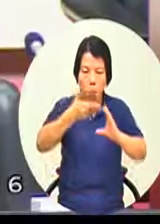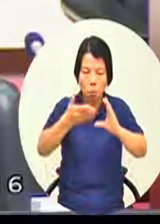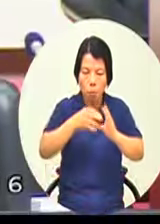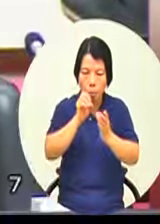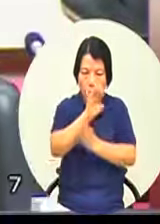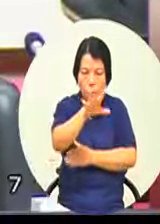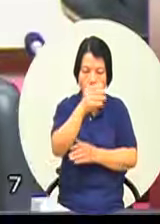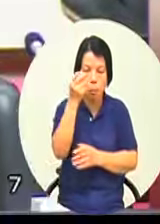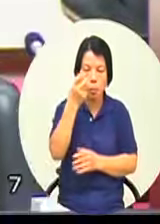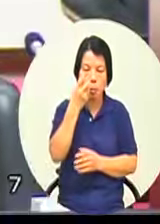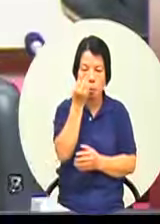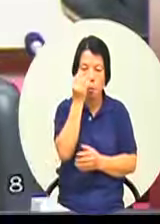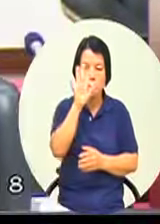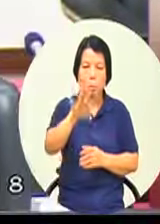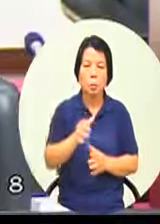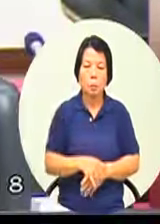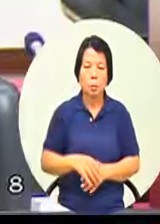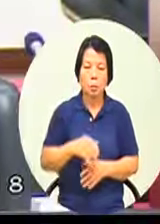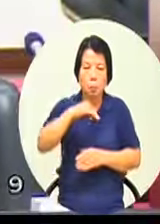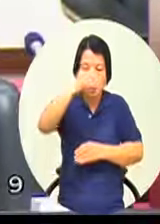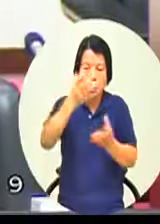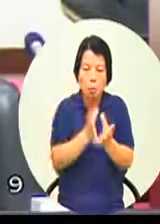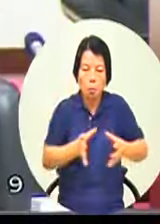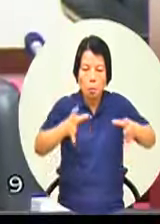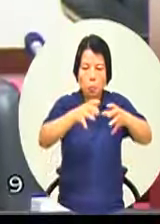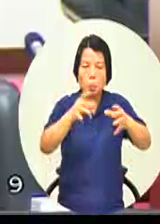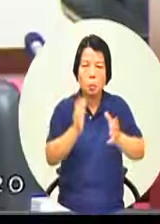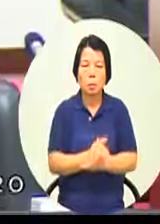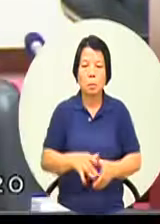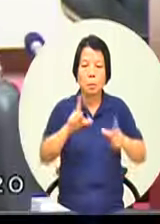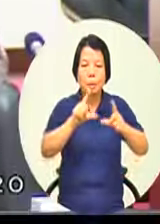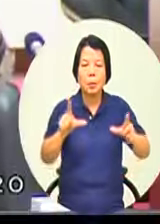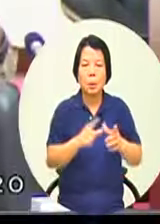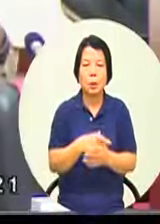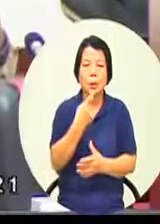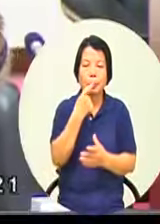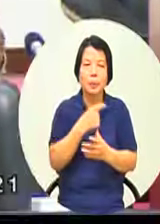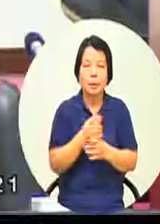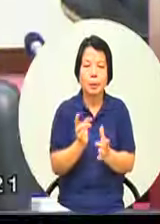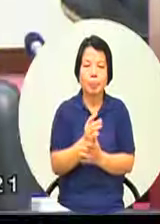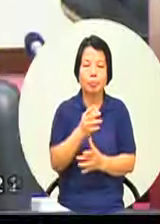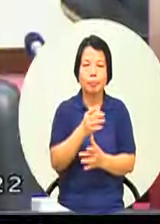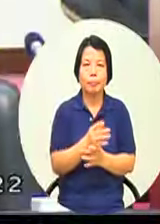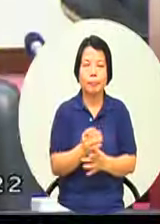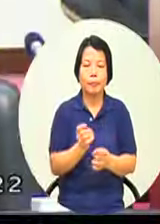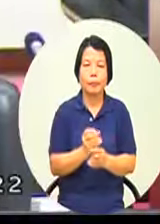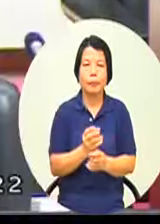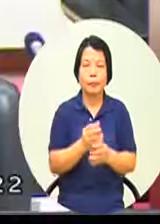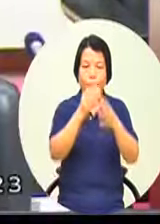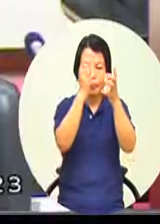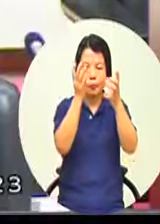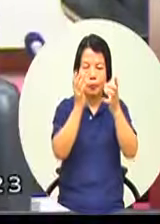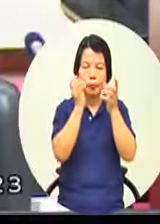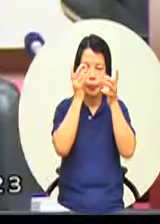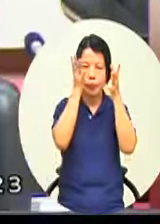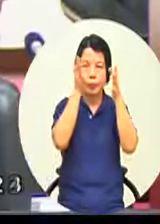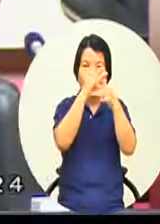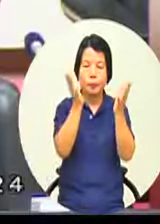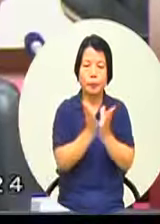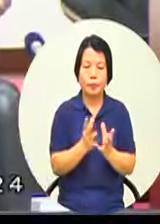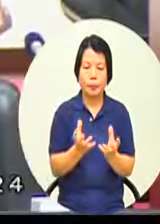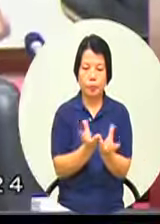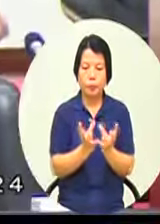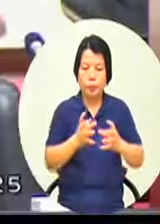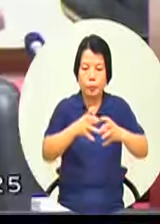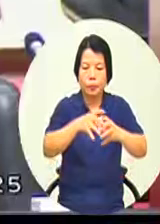道，我们的高丽菜，我们的那个大白菜啊，就是是一个结球式的一